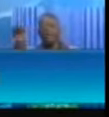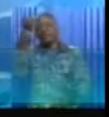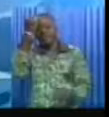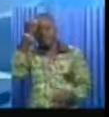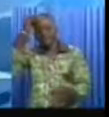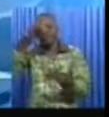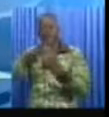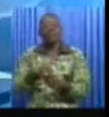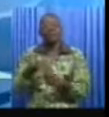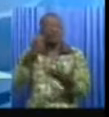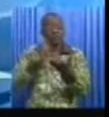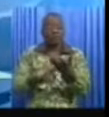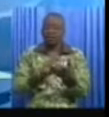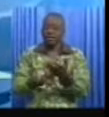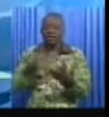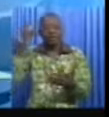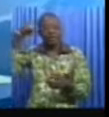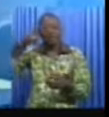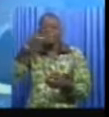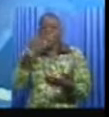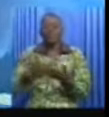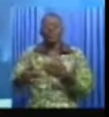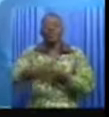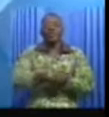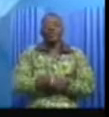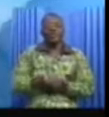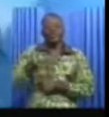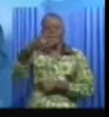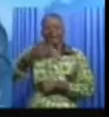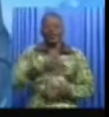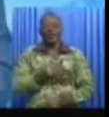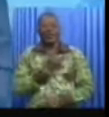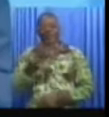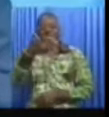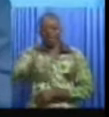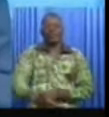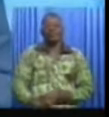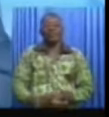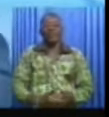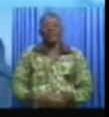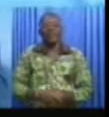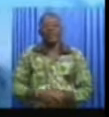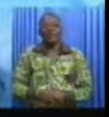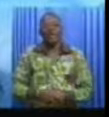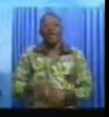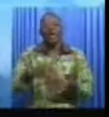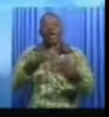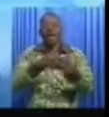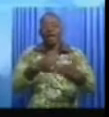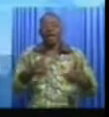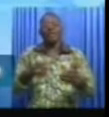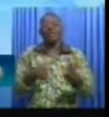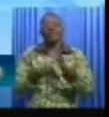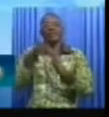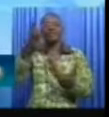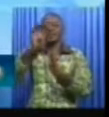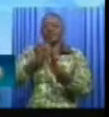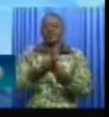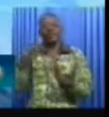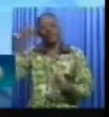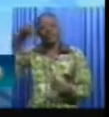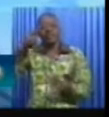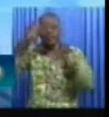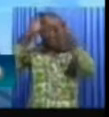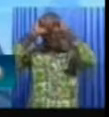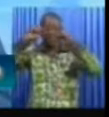un état critique. Mesdames, Messieurs, bonjour et ravi de vous retrouver. Mais avant de développer ces titres, sachez que le président